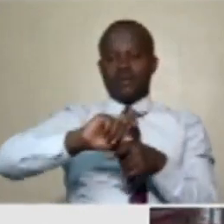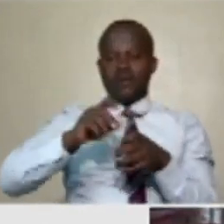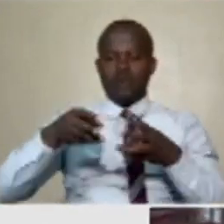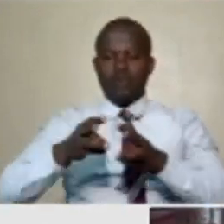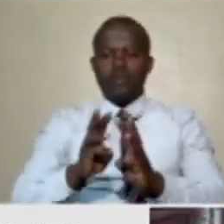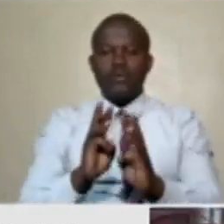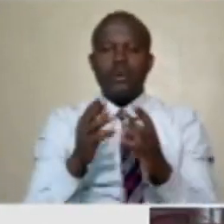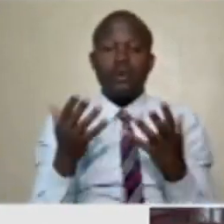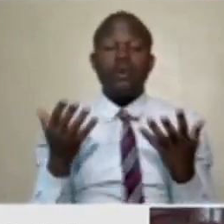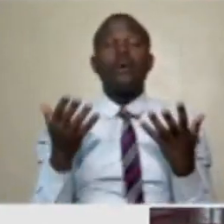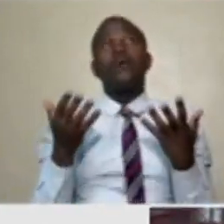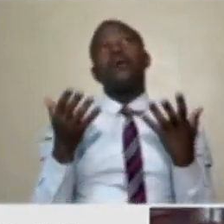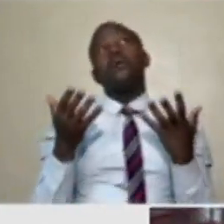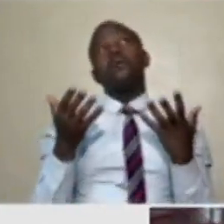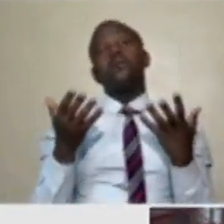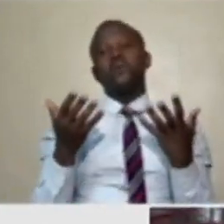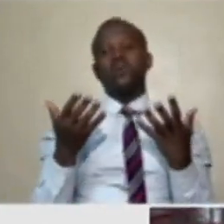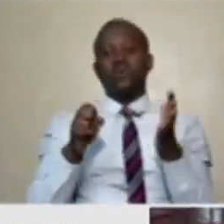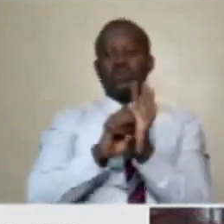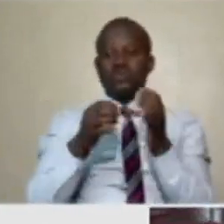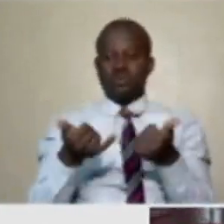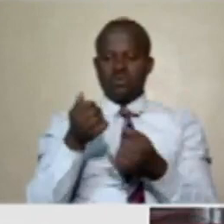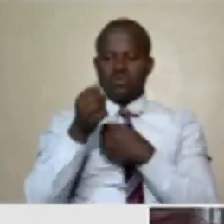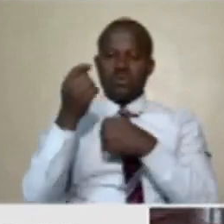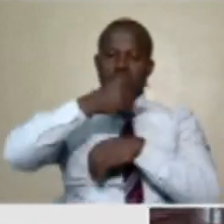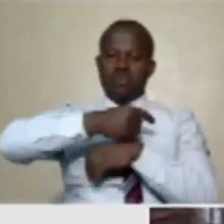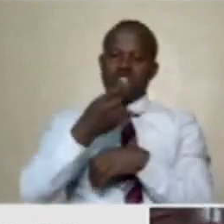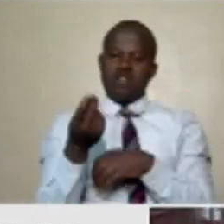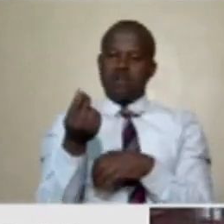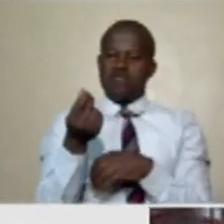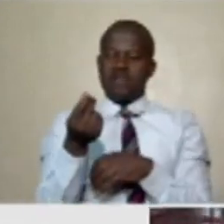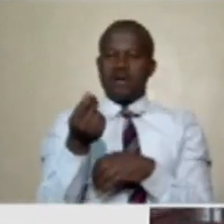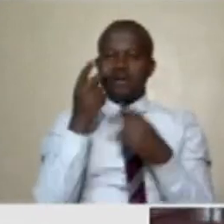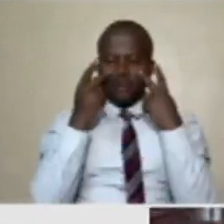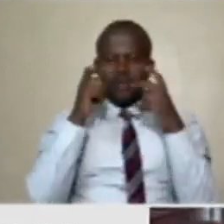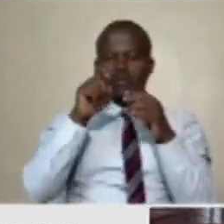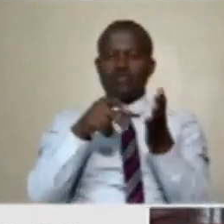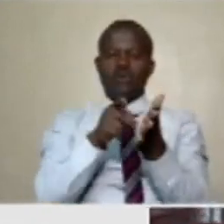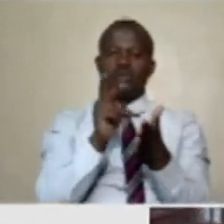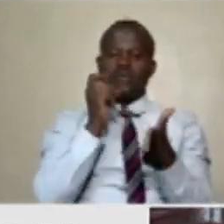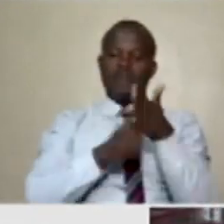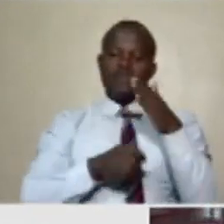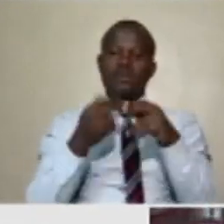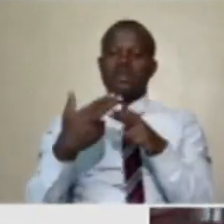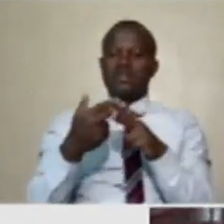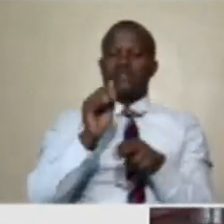buryo nk'uyu munsi urebye amafaranga tugomba kwishyura abasora ageze hafi